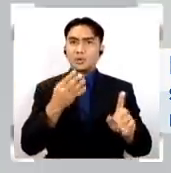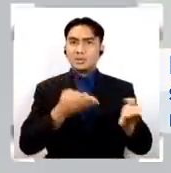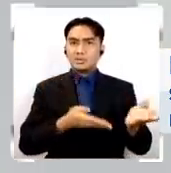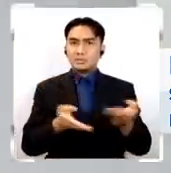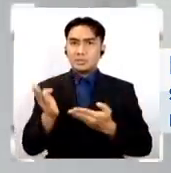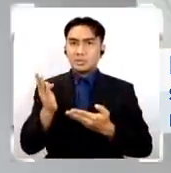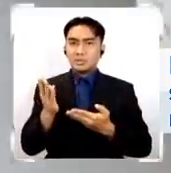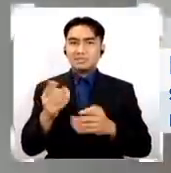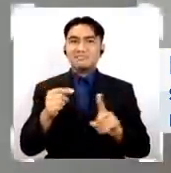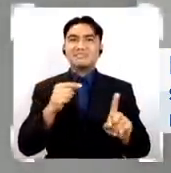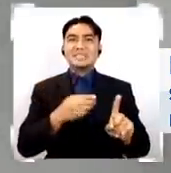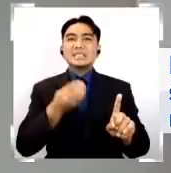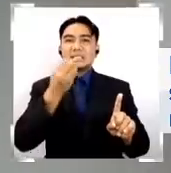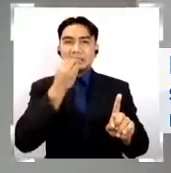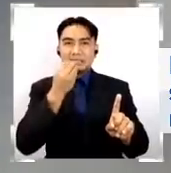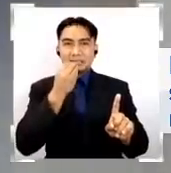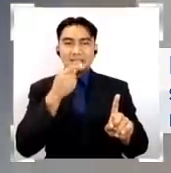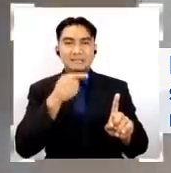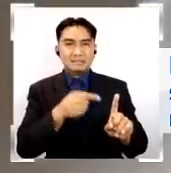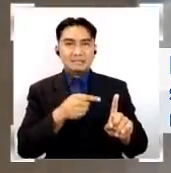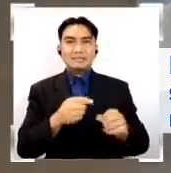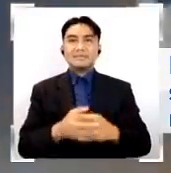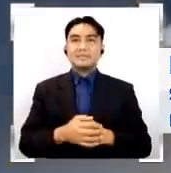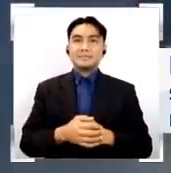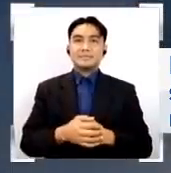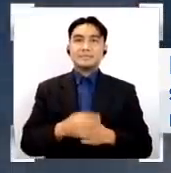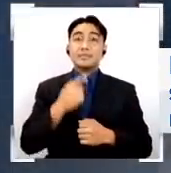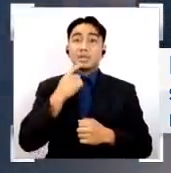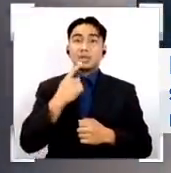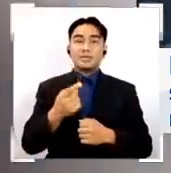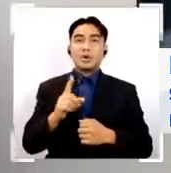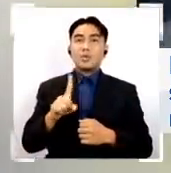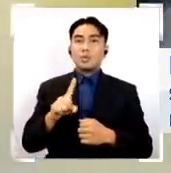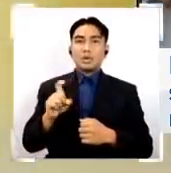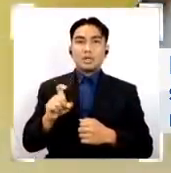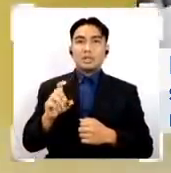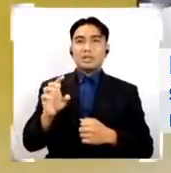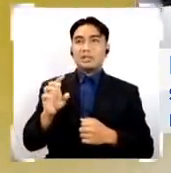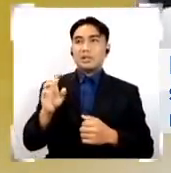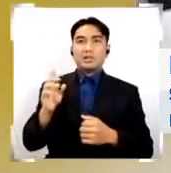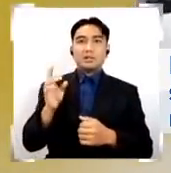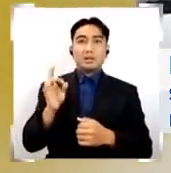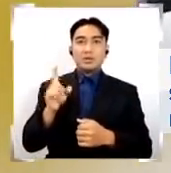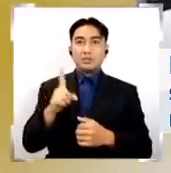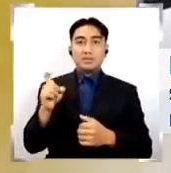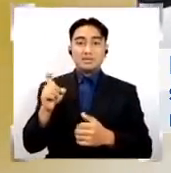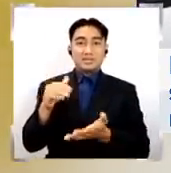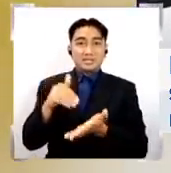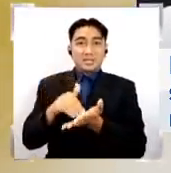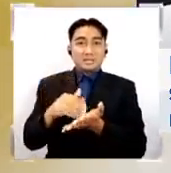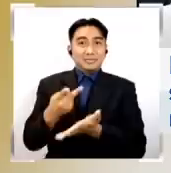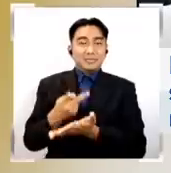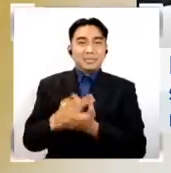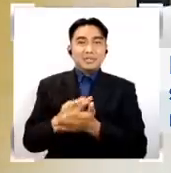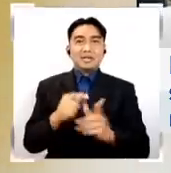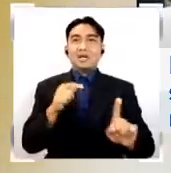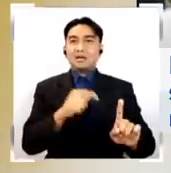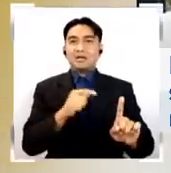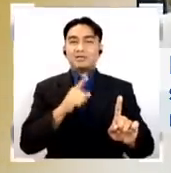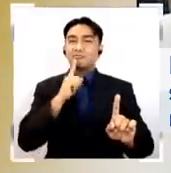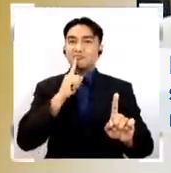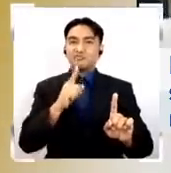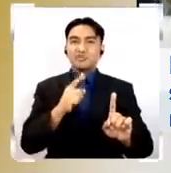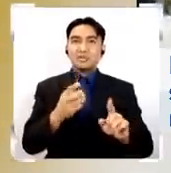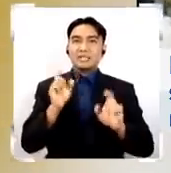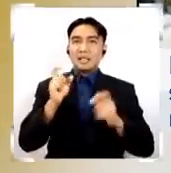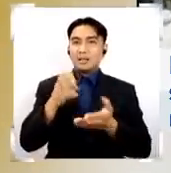eaten. Ayon kay Varona, nasa 100,000 pesos ang kada kilo ng karne ng pangolin na itinuturing na critically endangered species.